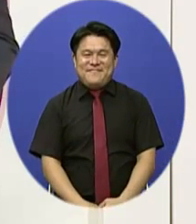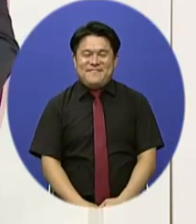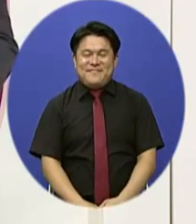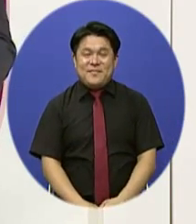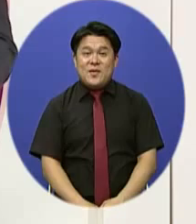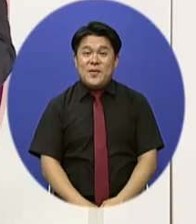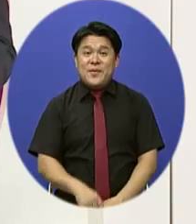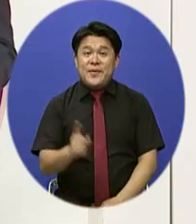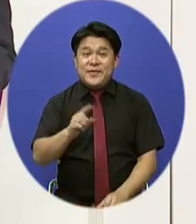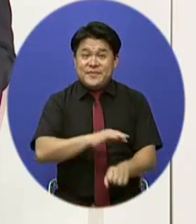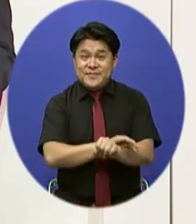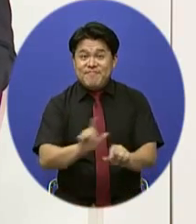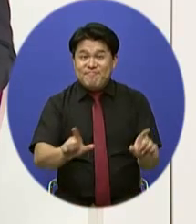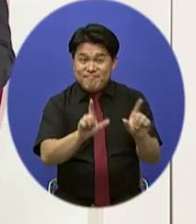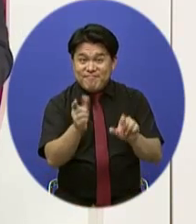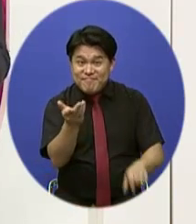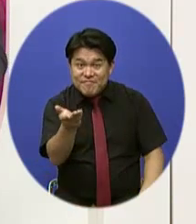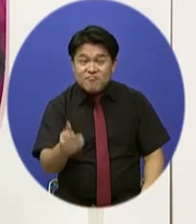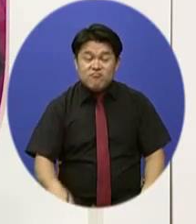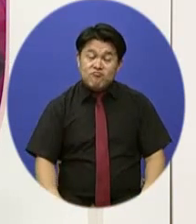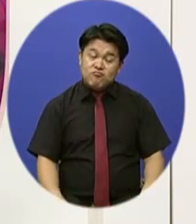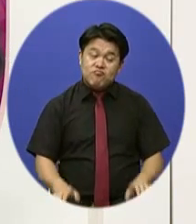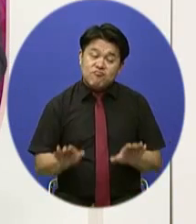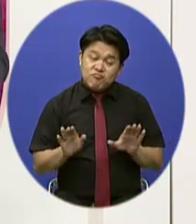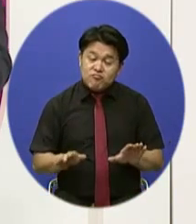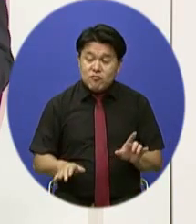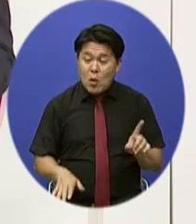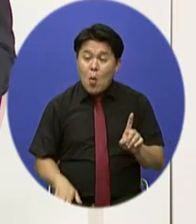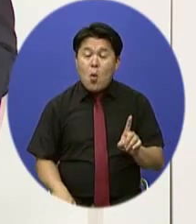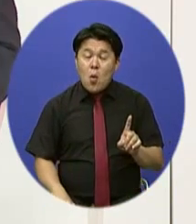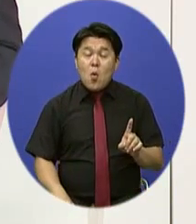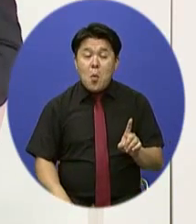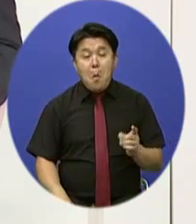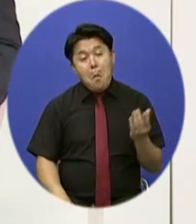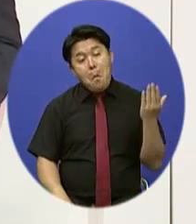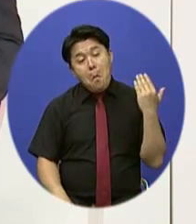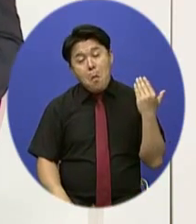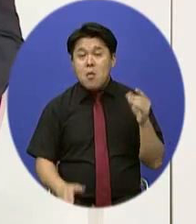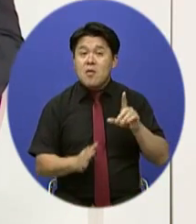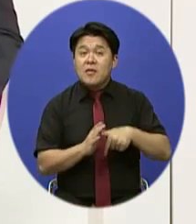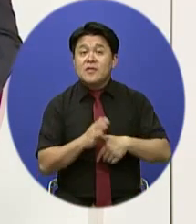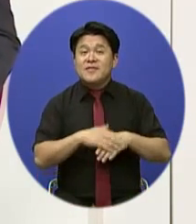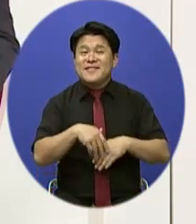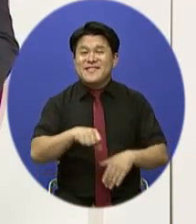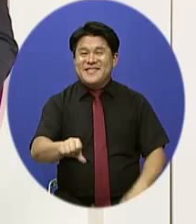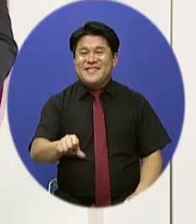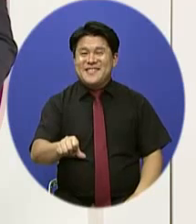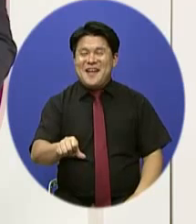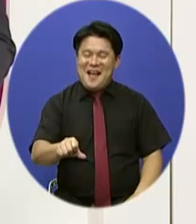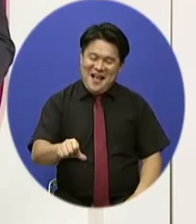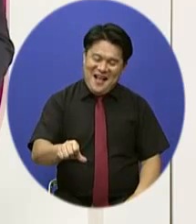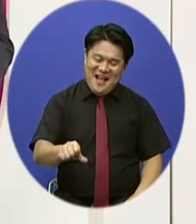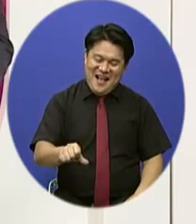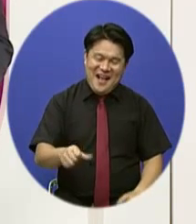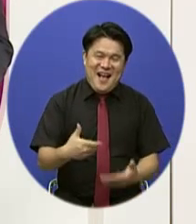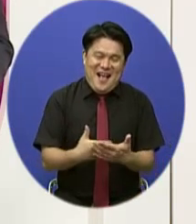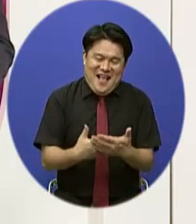네. 네. 네, 어떻게 지내셨어요? 예, 요새 뭐 얼마 전에 손주 봐갖고요. 네.